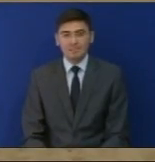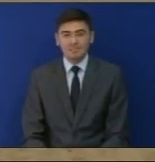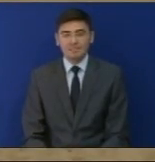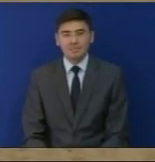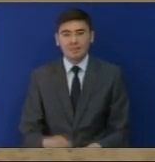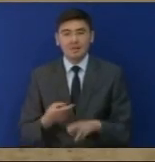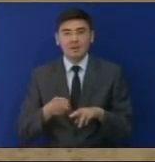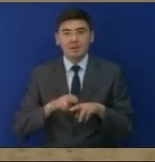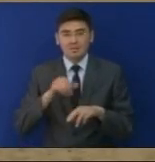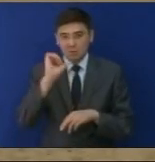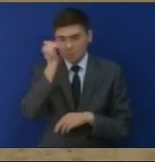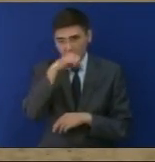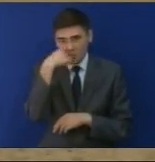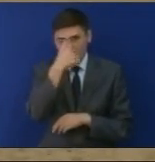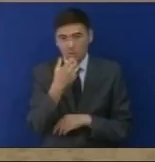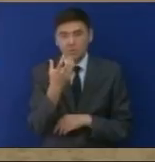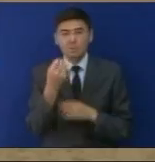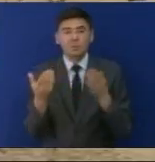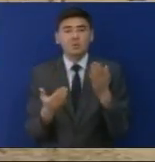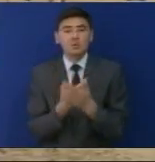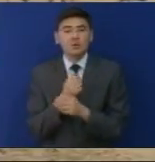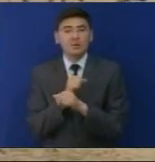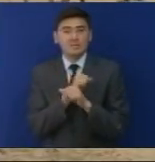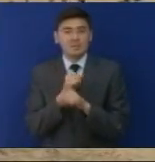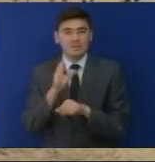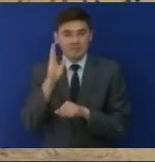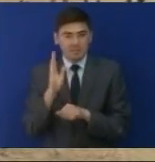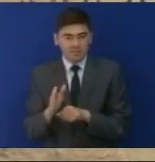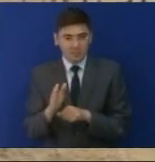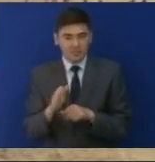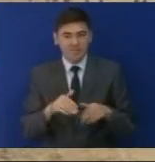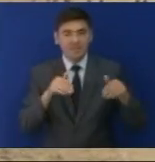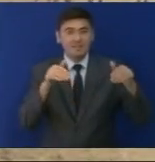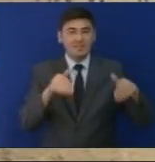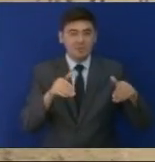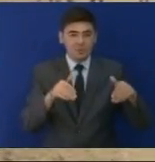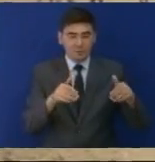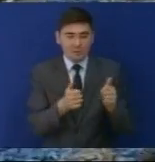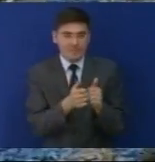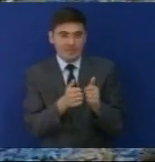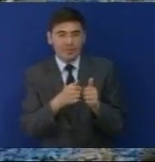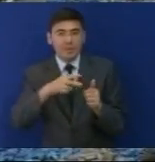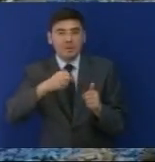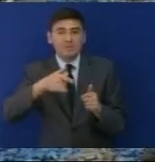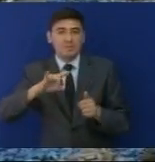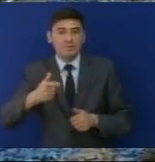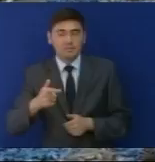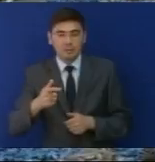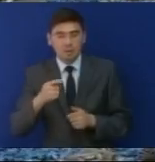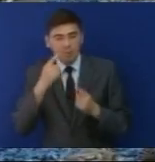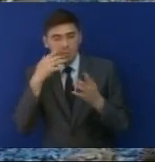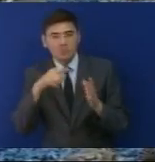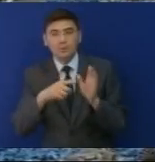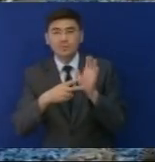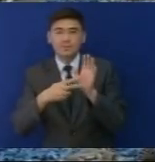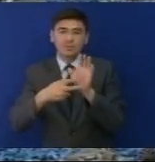В этом году также введен новый вид отдыха. Созданы летние лагеря на базе колледжей города. Большинство посещающих данные лагеря – школьники